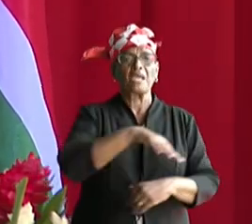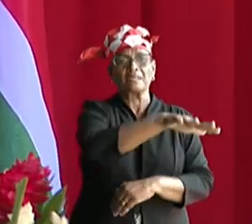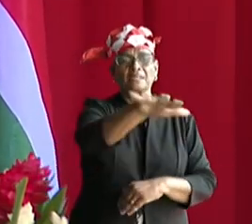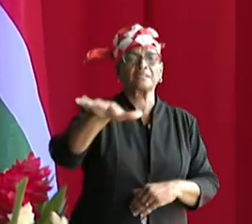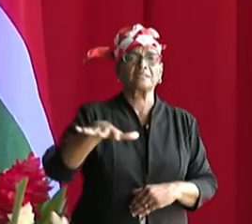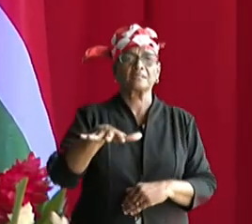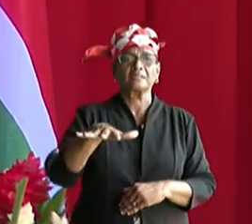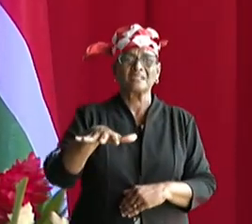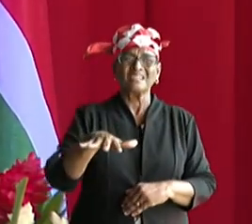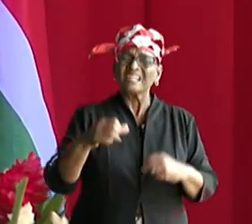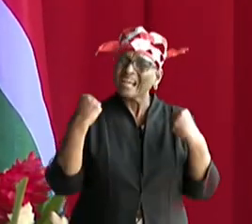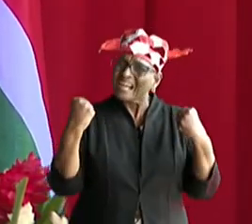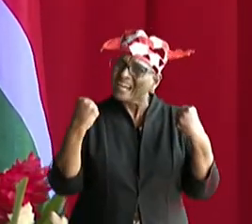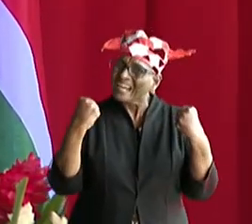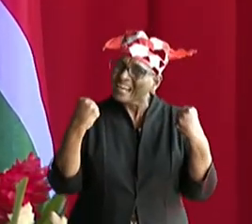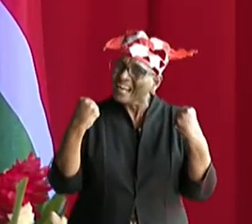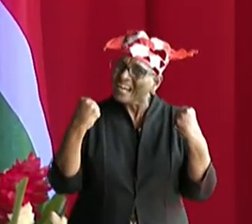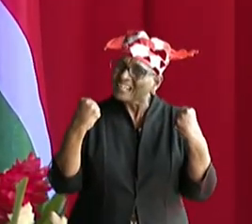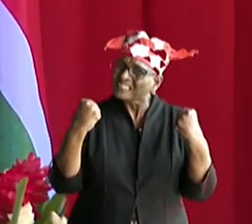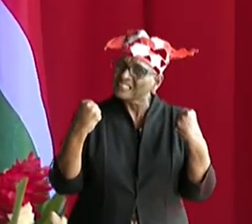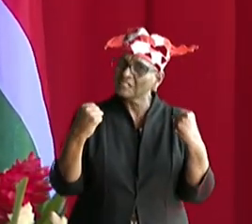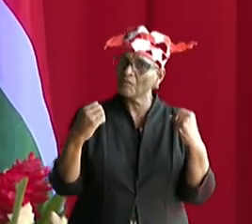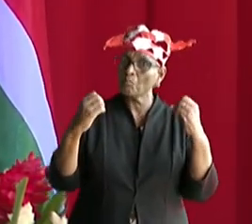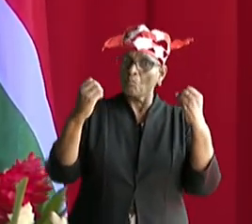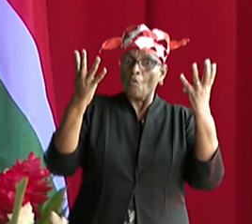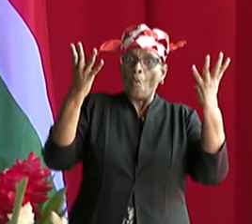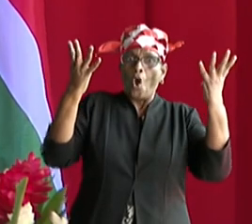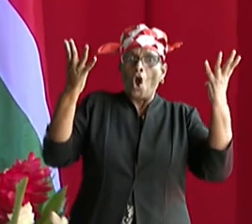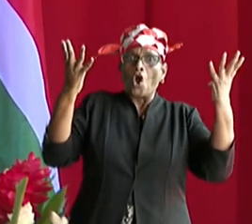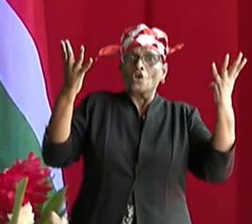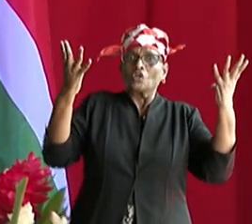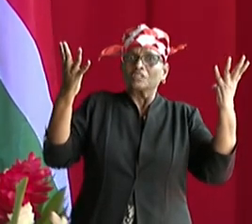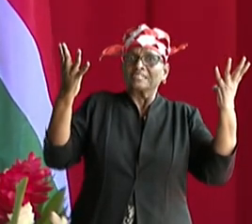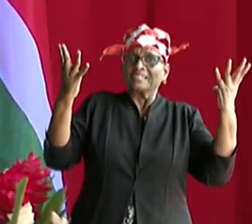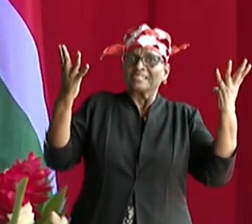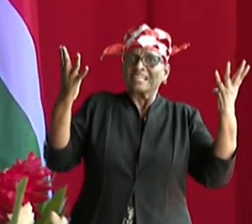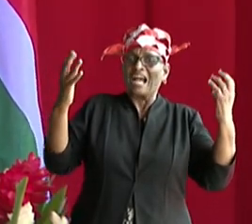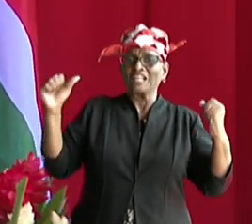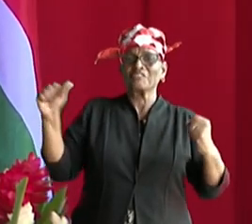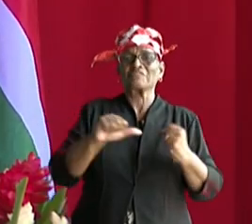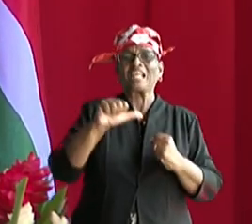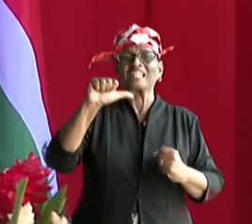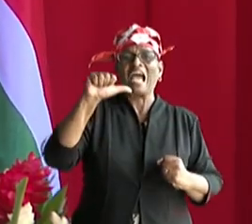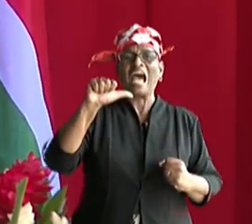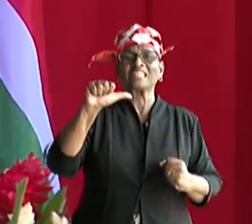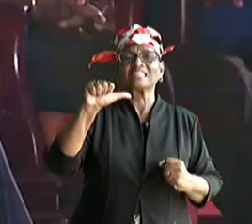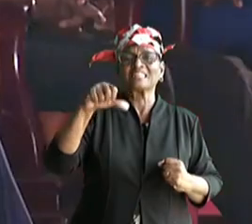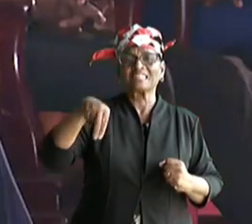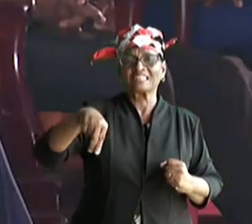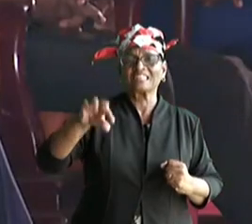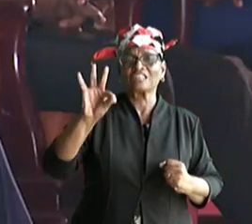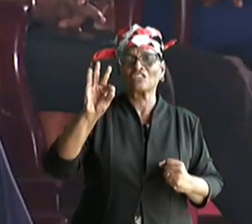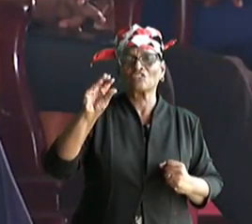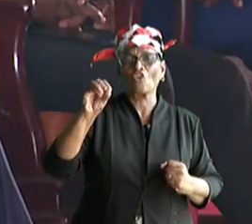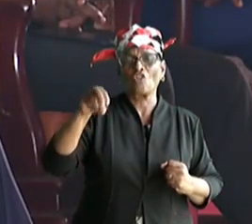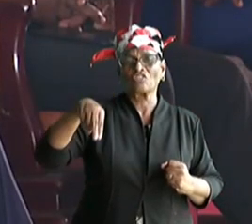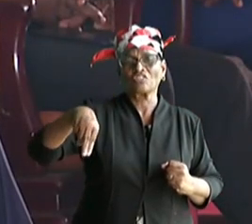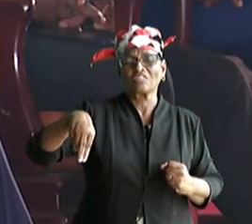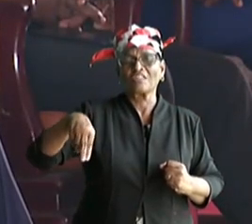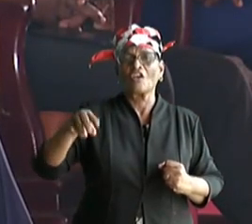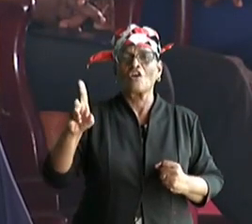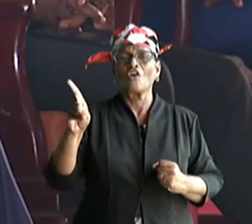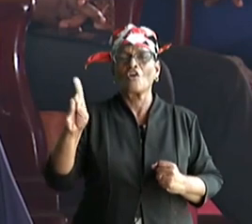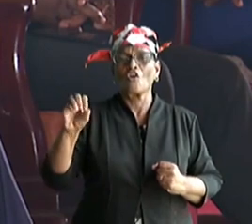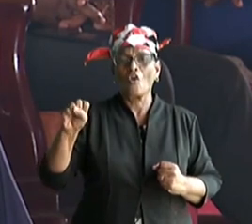kracht die net zo bewonderenswaardig is als dat van Anton de Kom, als van Jopie Pengel,